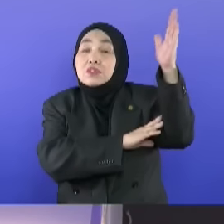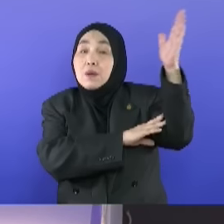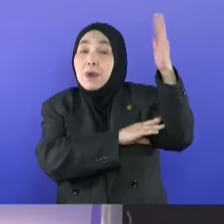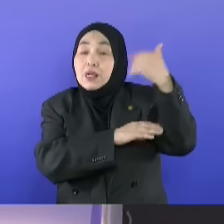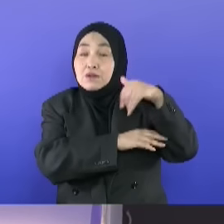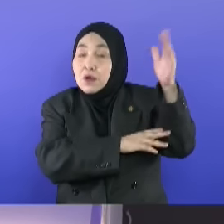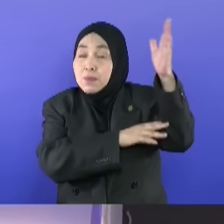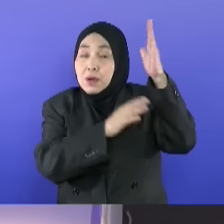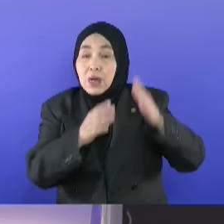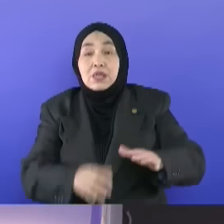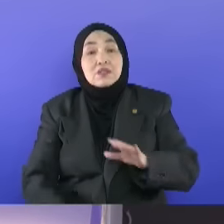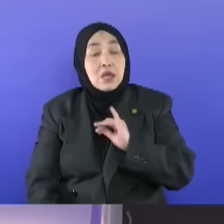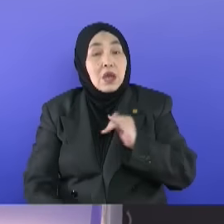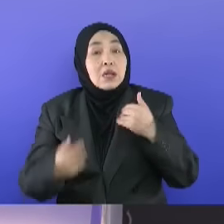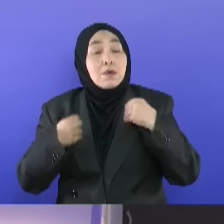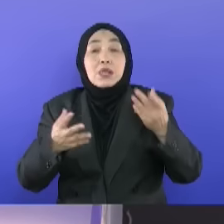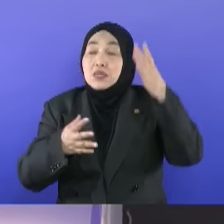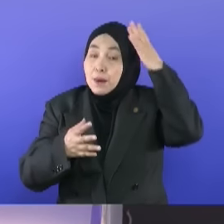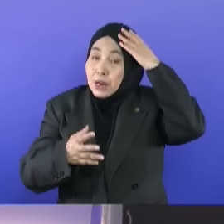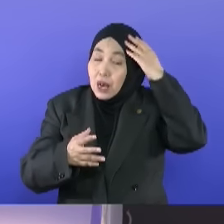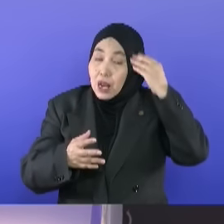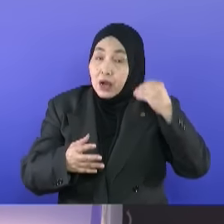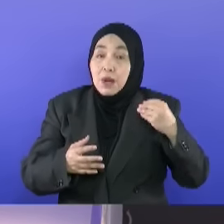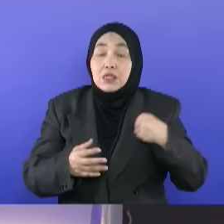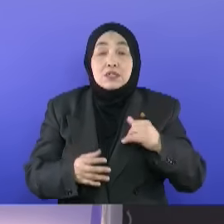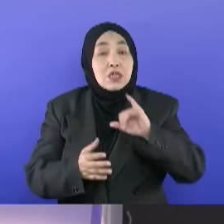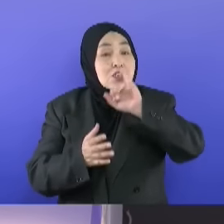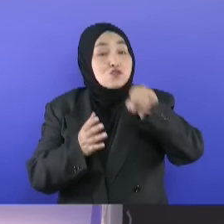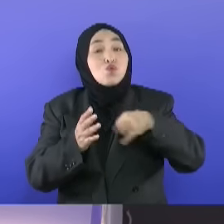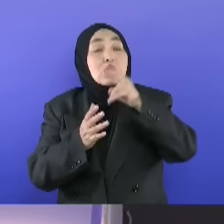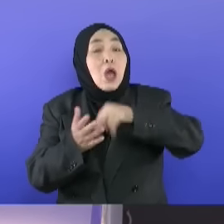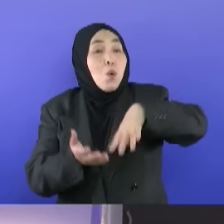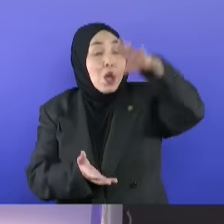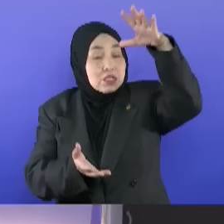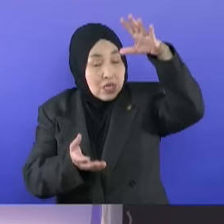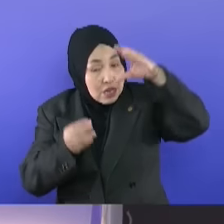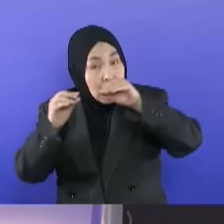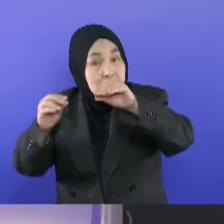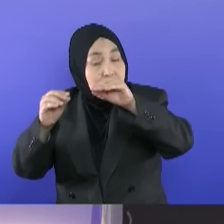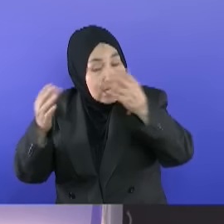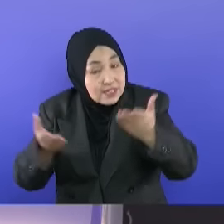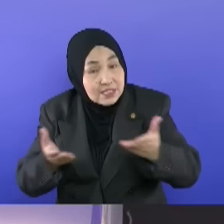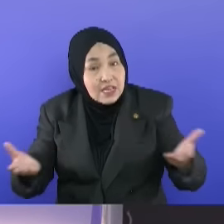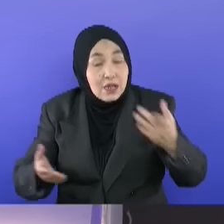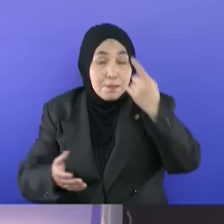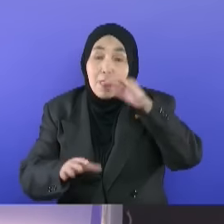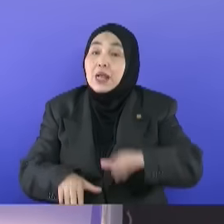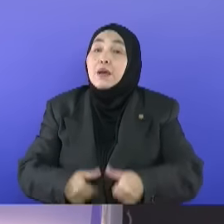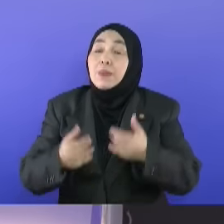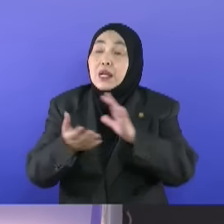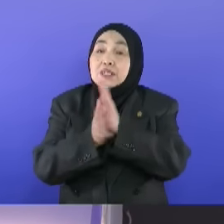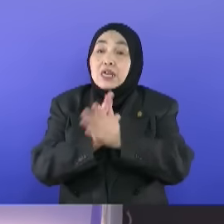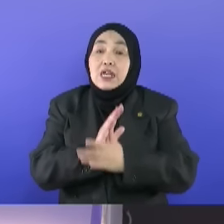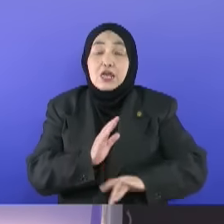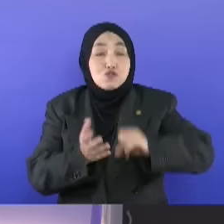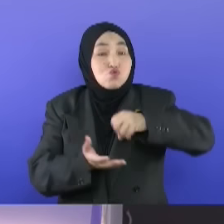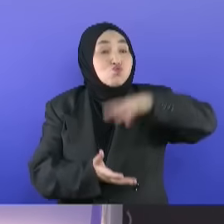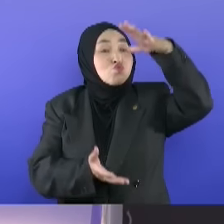ada seorang penceramah kata, "Saya ada banyak pengalaman. Saya ni memang jutawan. Saya nak ajar tuan-tuan semua di studio ini macam mana nak jadi